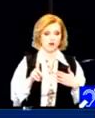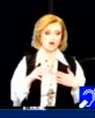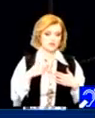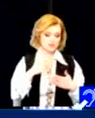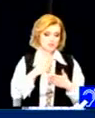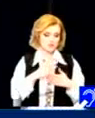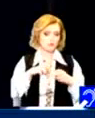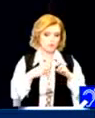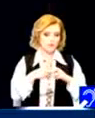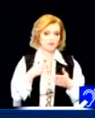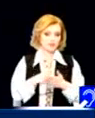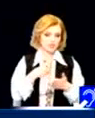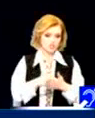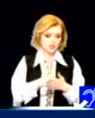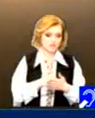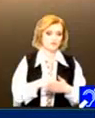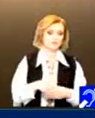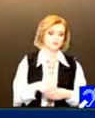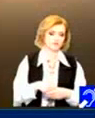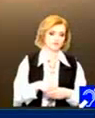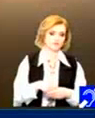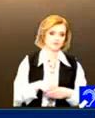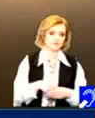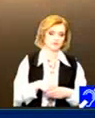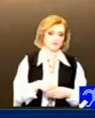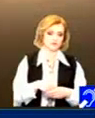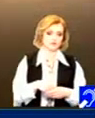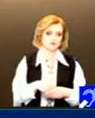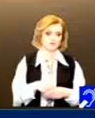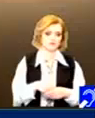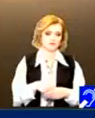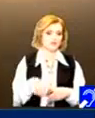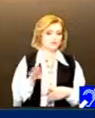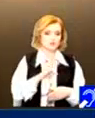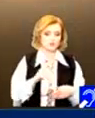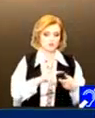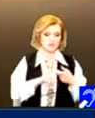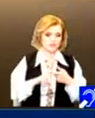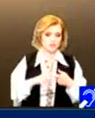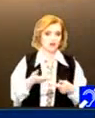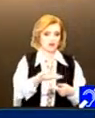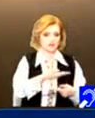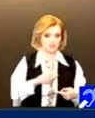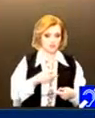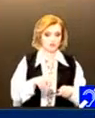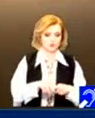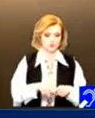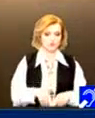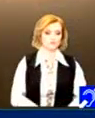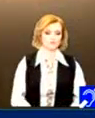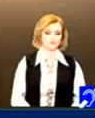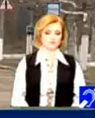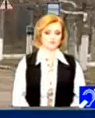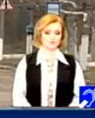problemele financiare. Nu există o societate civilă adevărată. Asta este una din constrângerile pentru dezvoltării, care stau